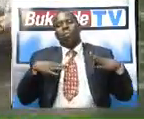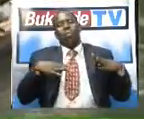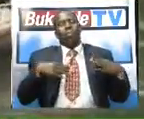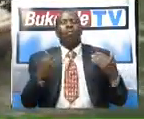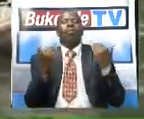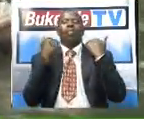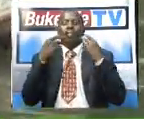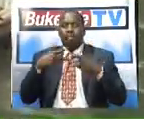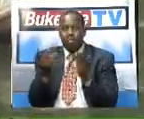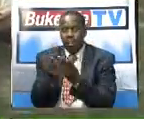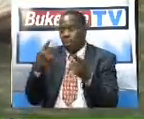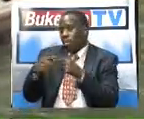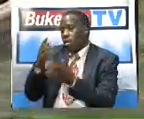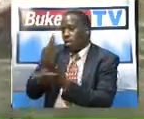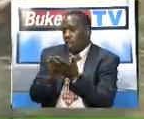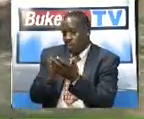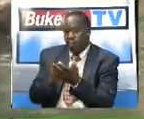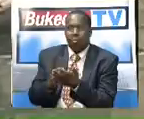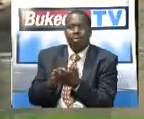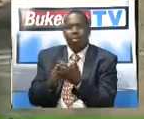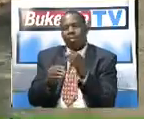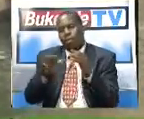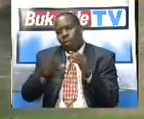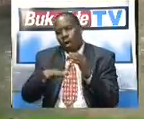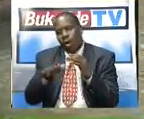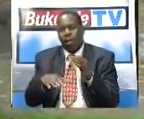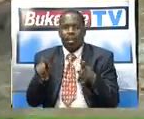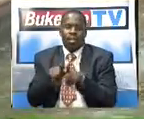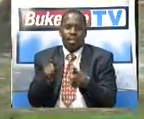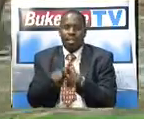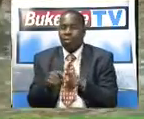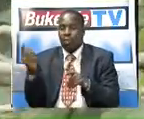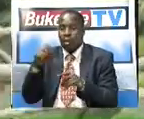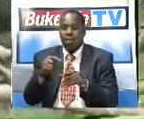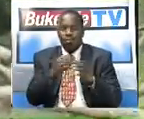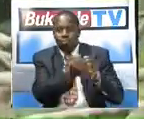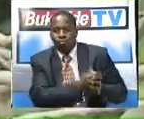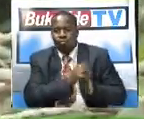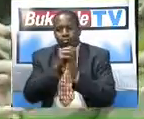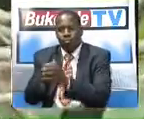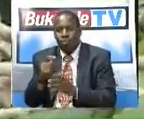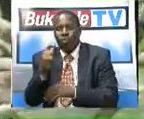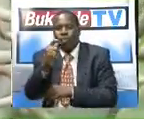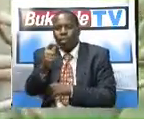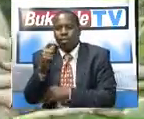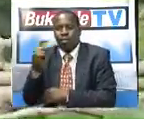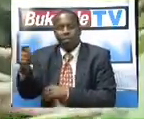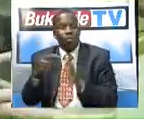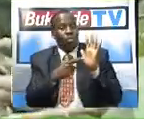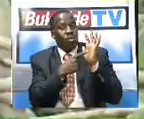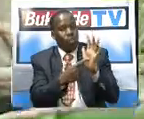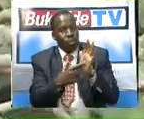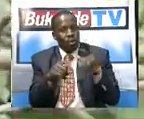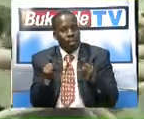ab'enfuna entonotono beenyigidde nnyo mu kutambuza abalambuzi ku mazzi nga babalaga ebintu eby'enjawulo ng'omu ku bo muteekanga